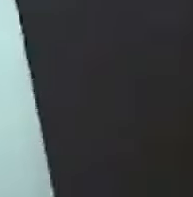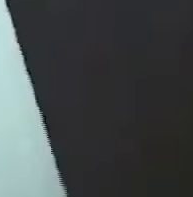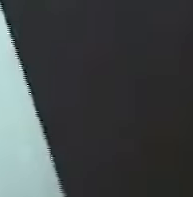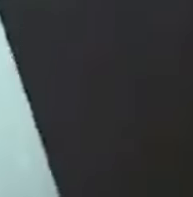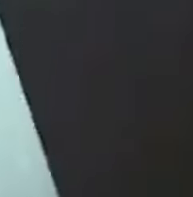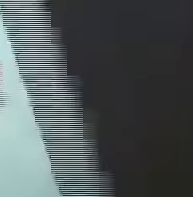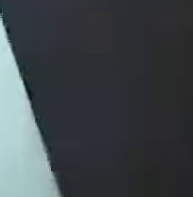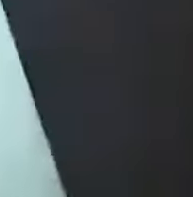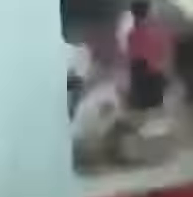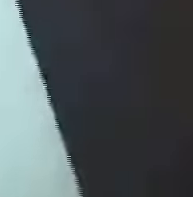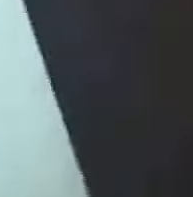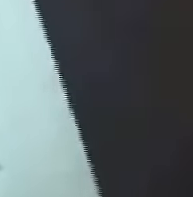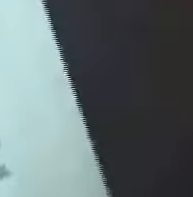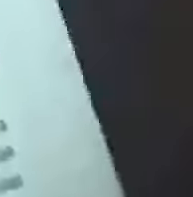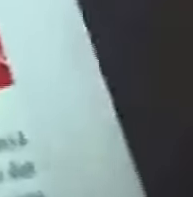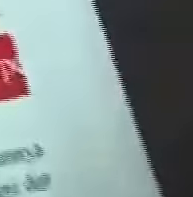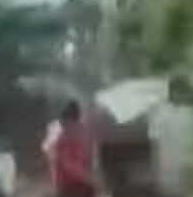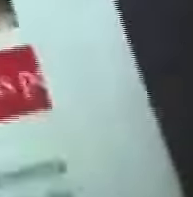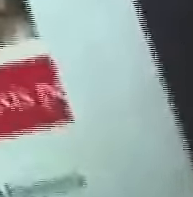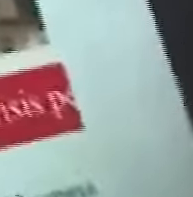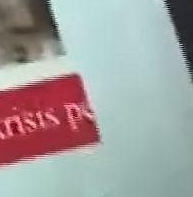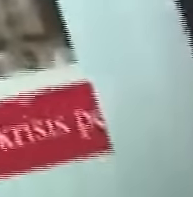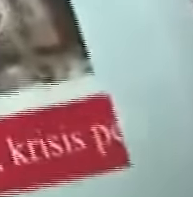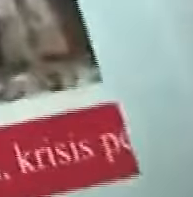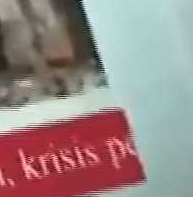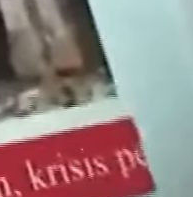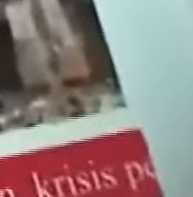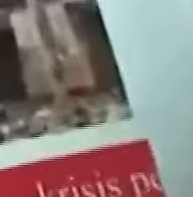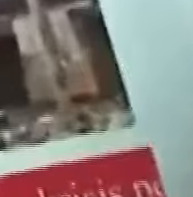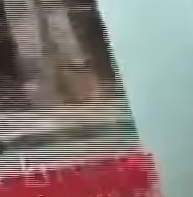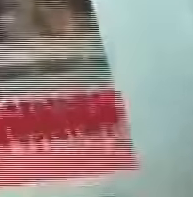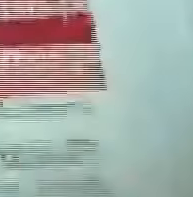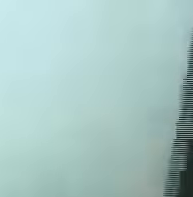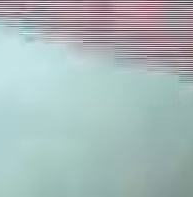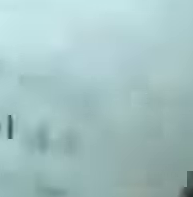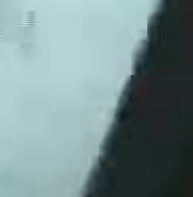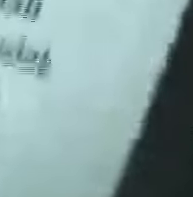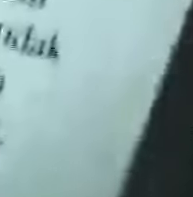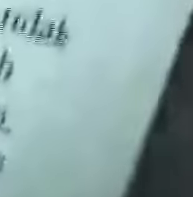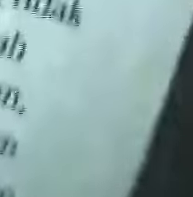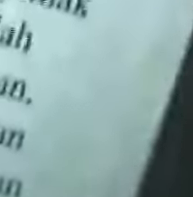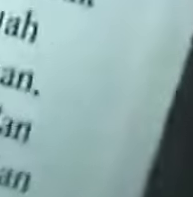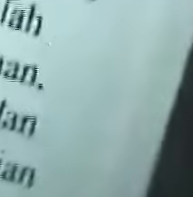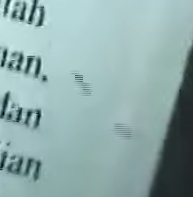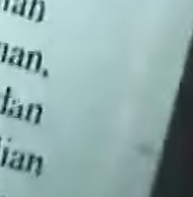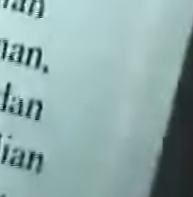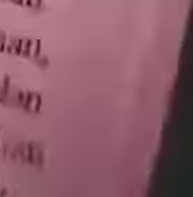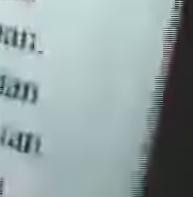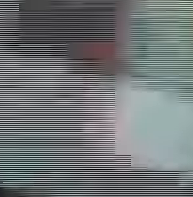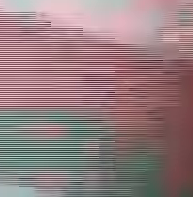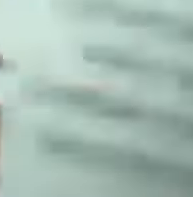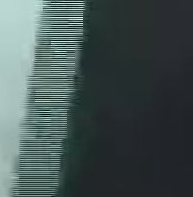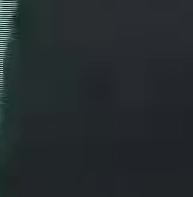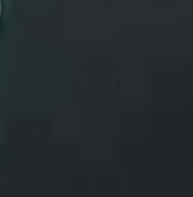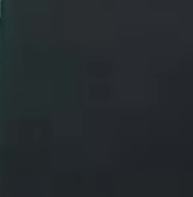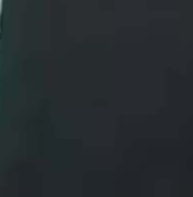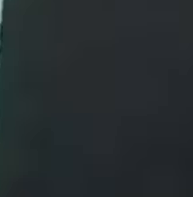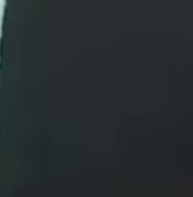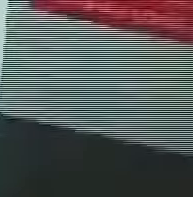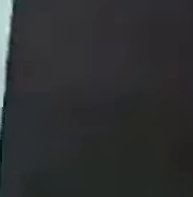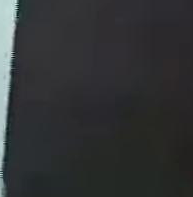Minimnya suara rakyat telah melahirkan pemimpin yang tidak mampu mengatasi masalah mendasar seperti kemiskinan, krisis pendidikan,